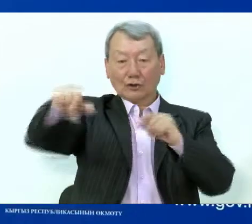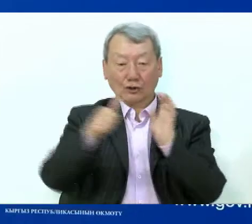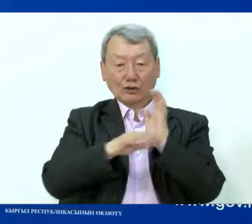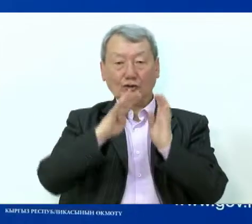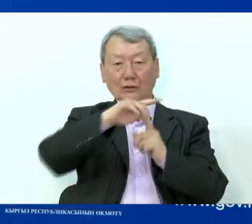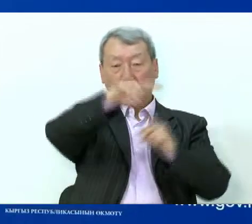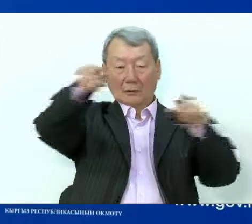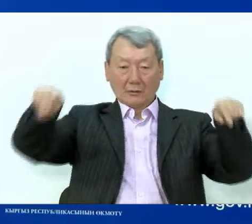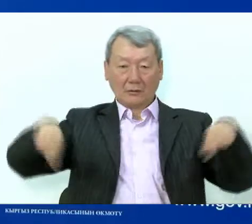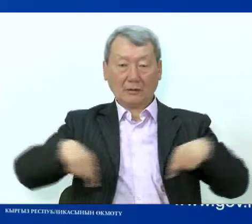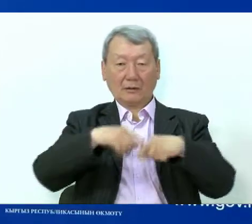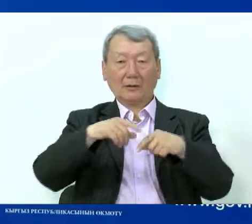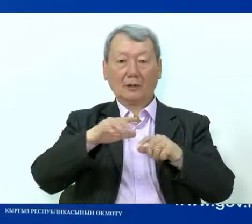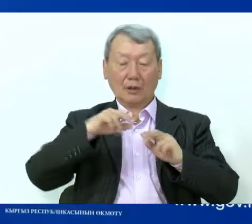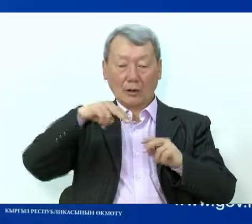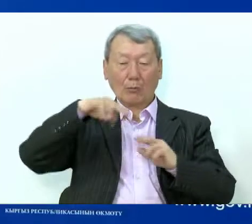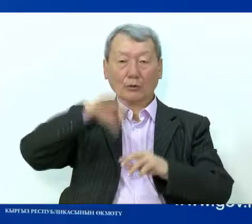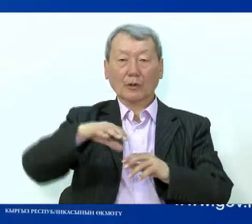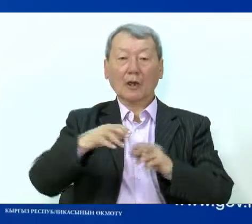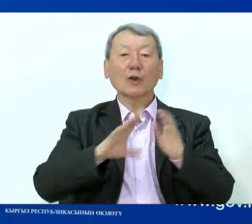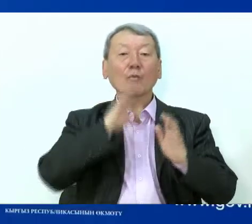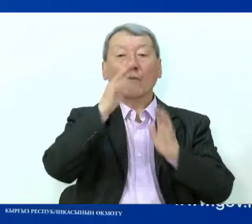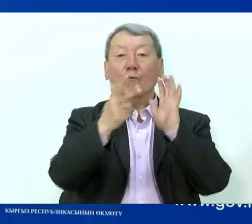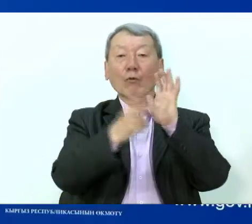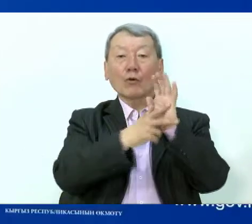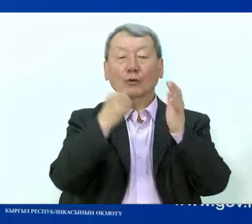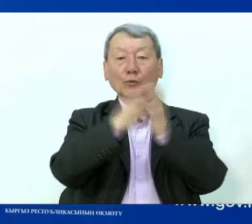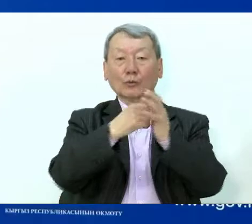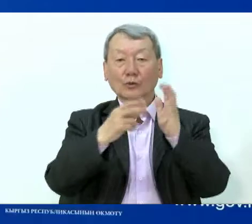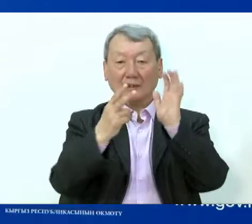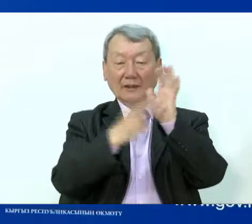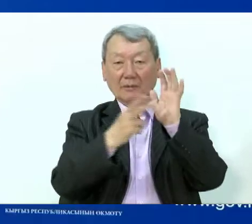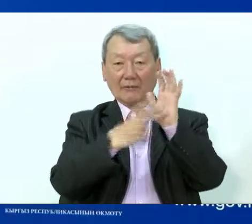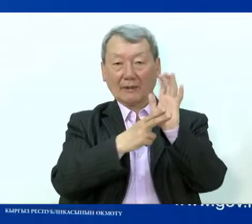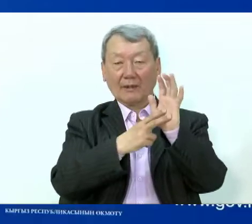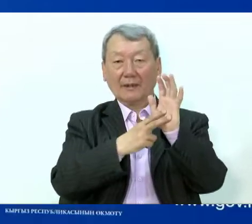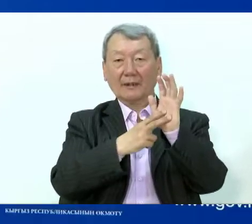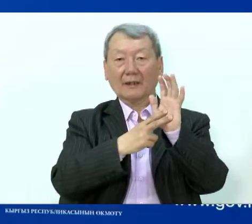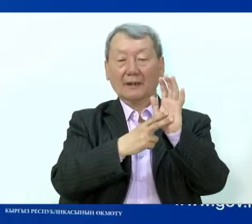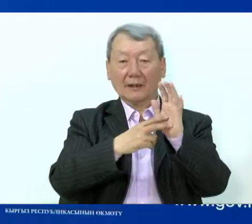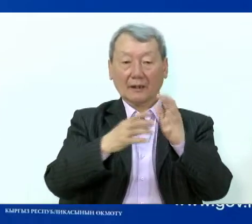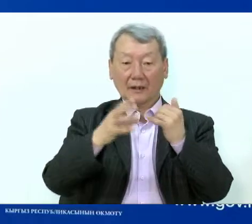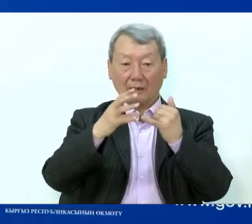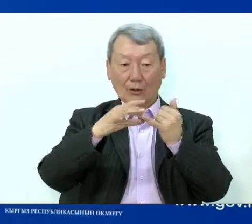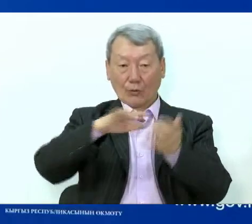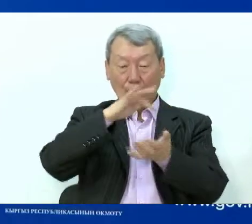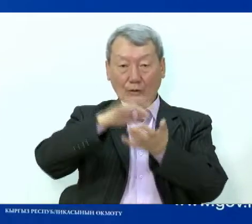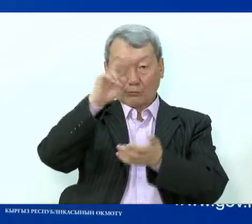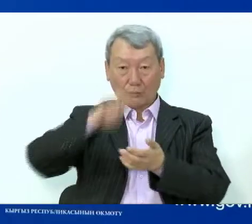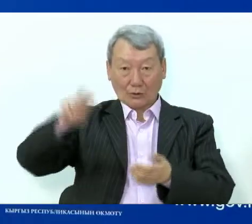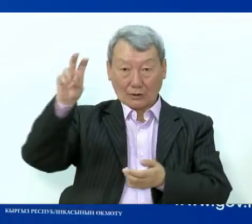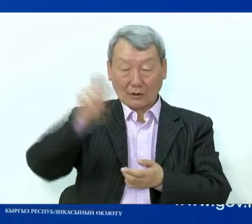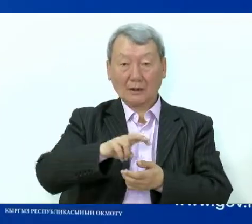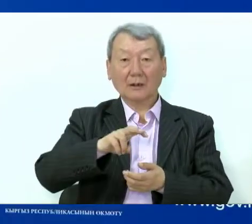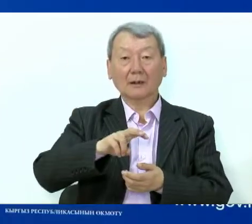64. Также с 8 часов до 19 часов на территории города Бишкек